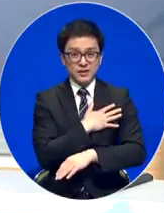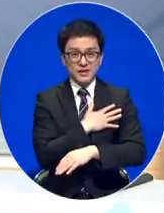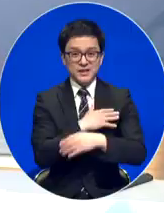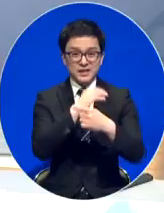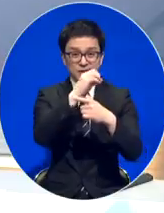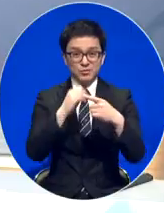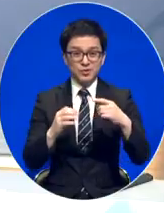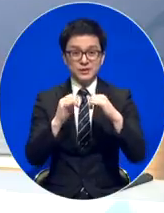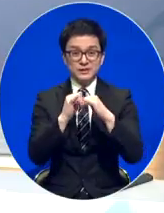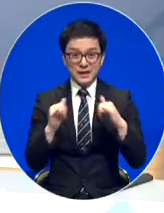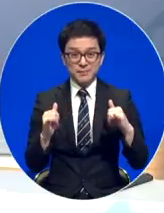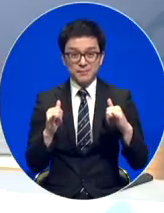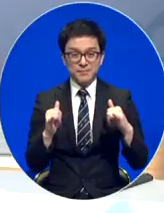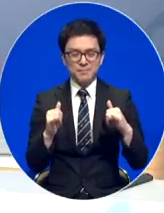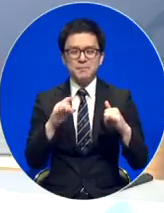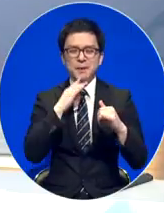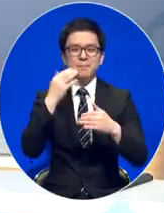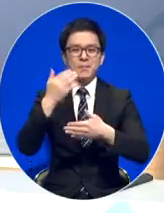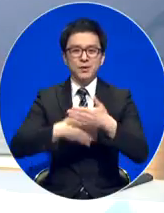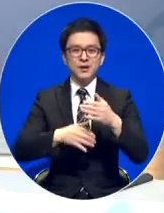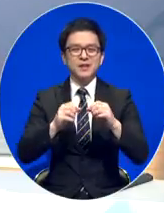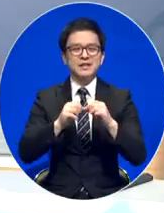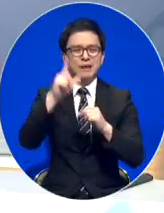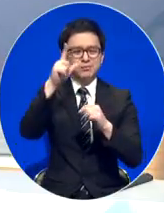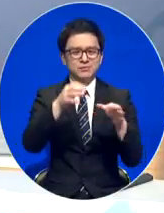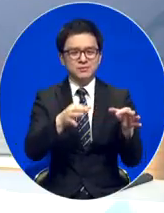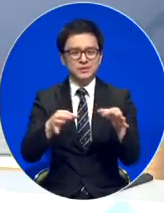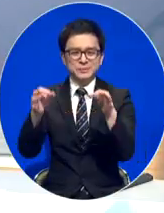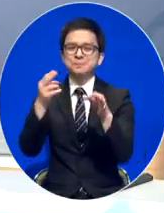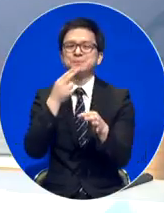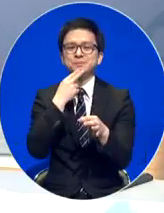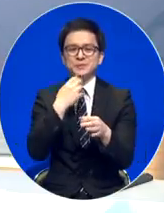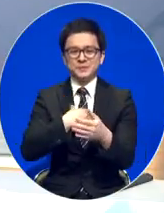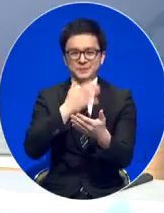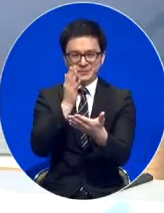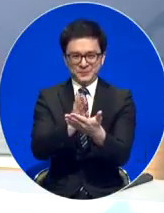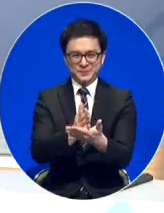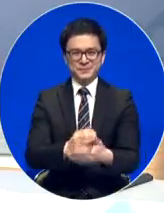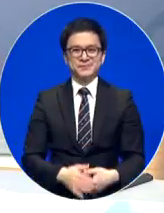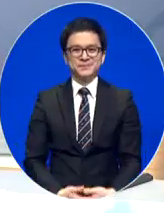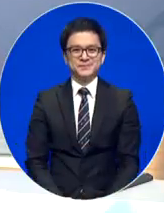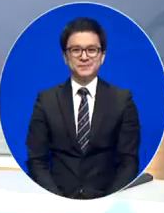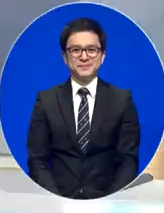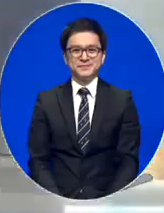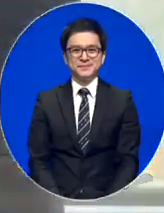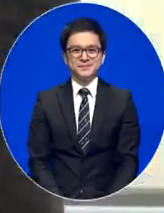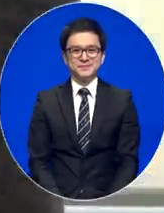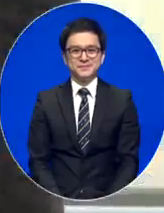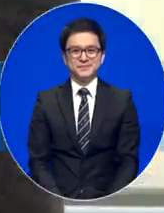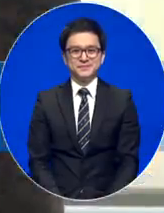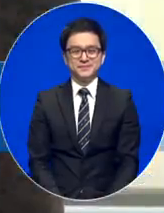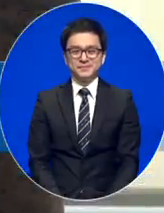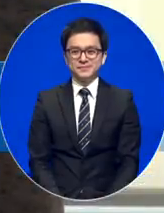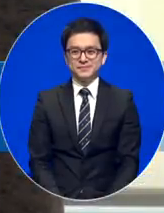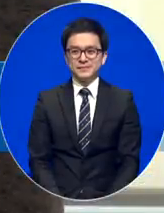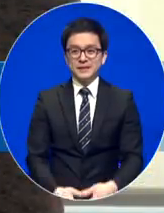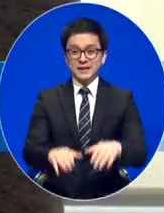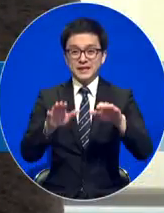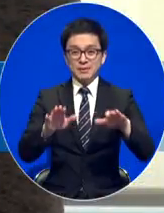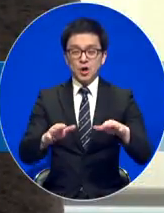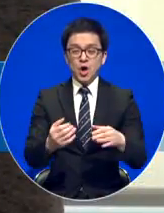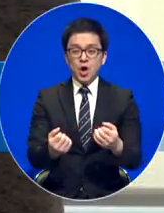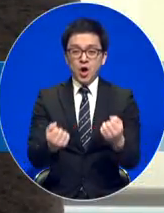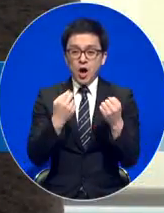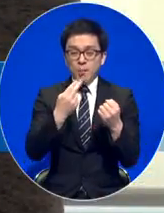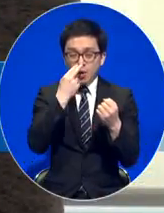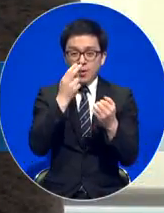1% 고소득 직장인 가구를 제외하면 절대 다수는 영향을 받지 않습니다. 일단 이번 건보료